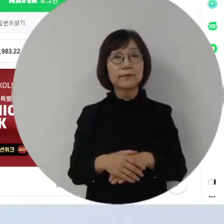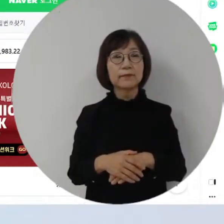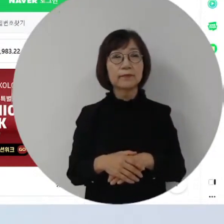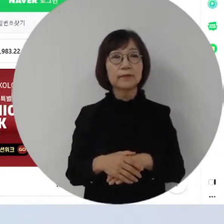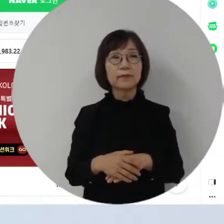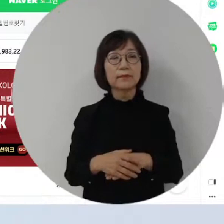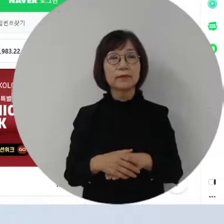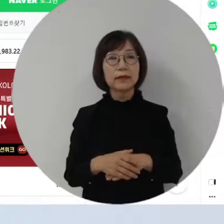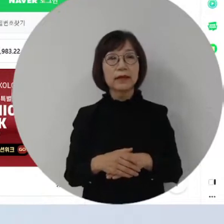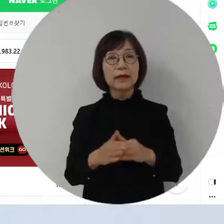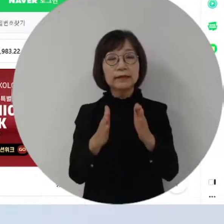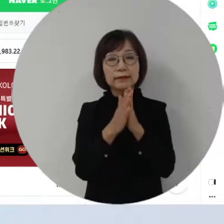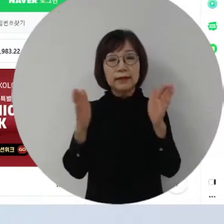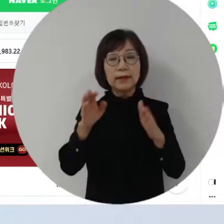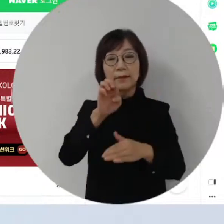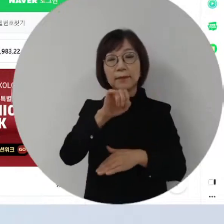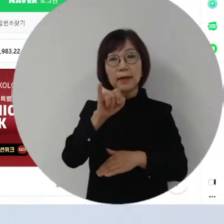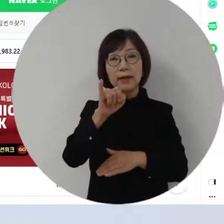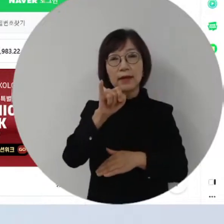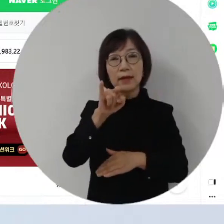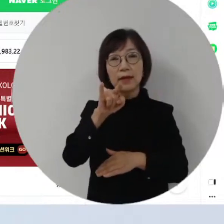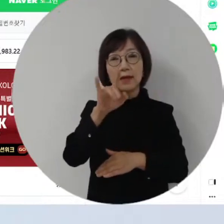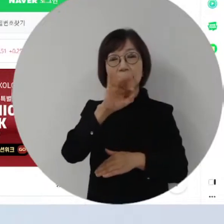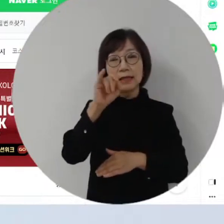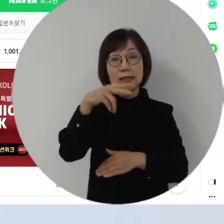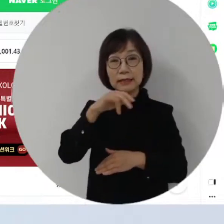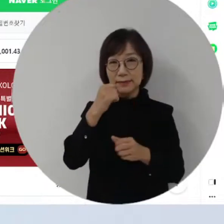있으니까 걱정하지 않으셔도 되겠습니다.